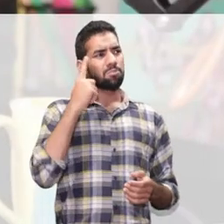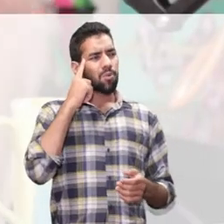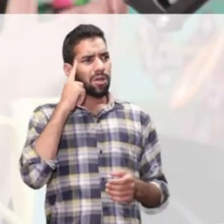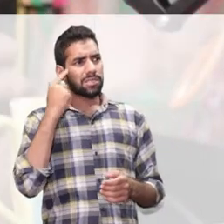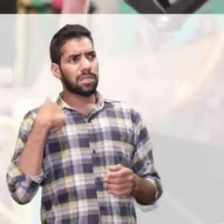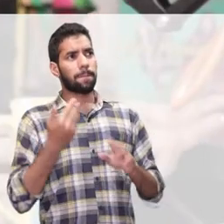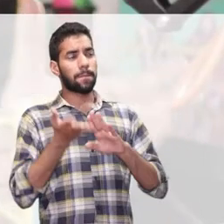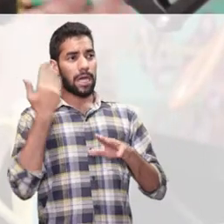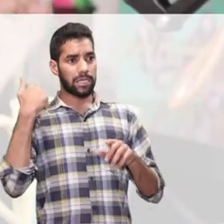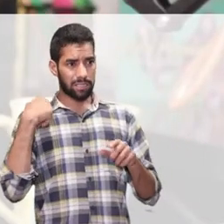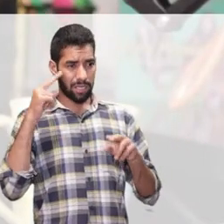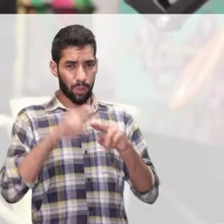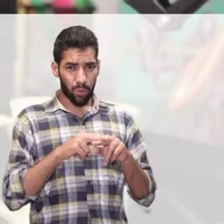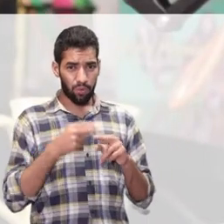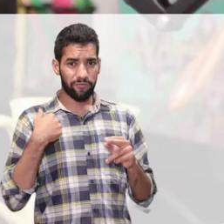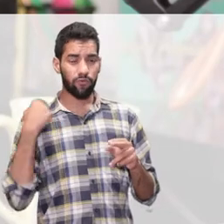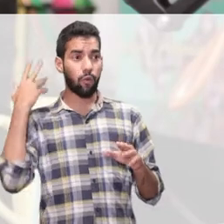एंड हिडक्वाटर्स